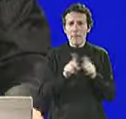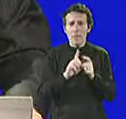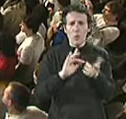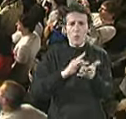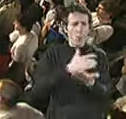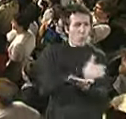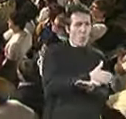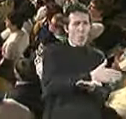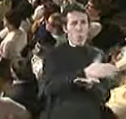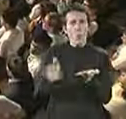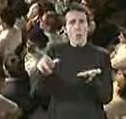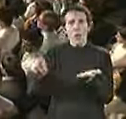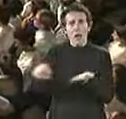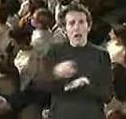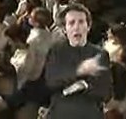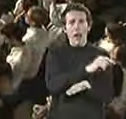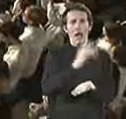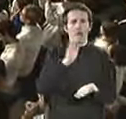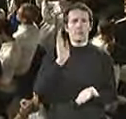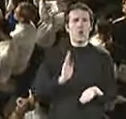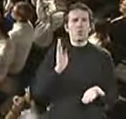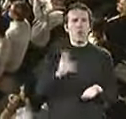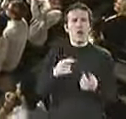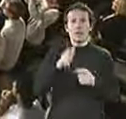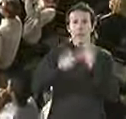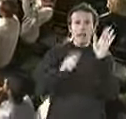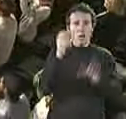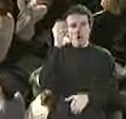les intelligences, celle des savants,